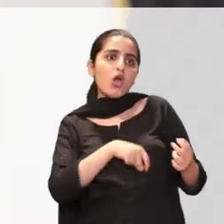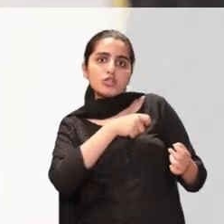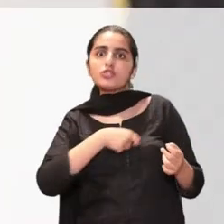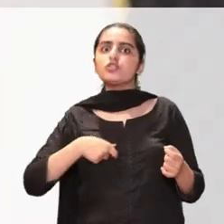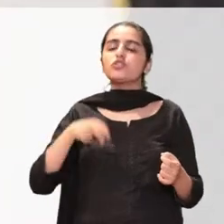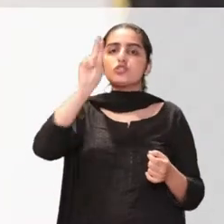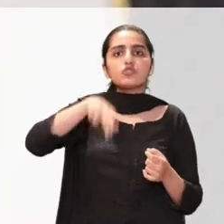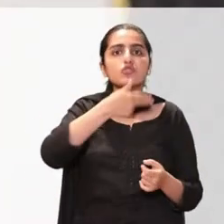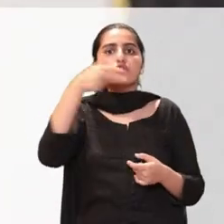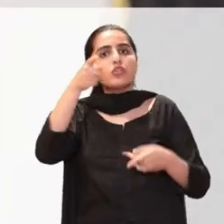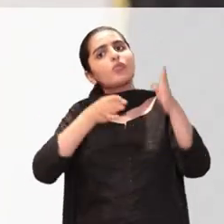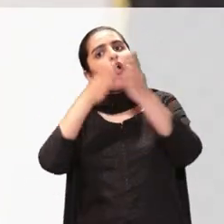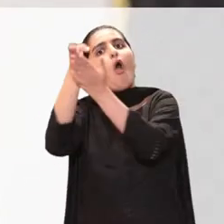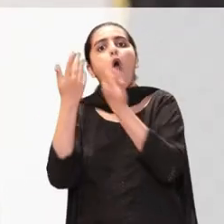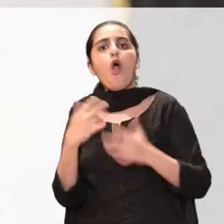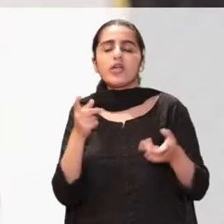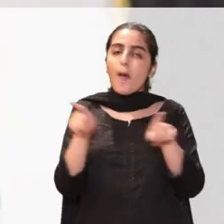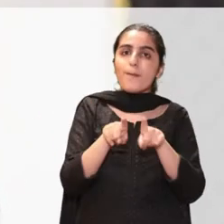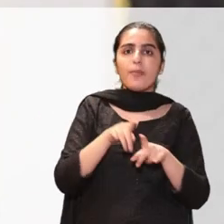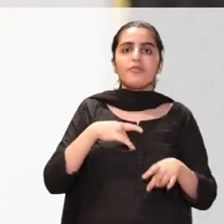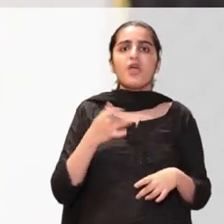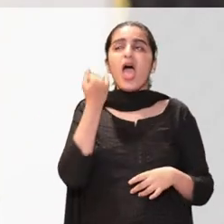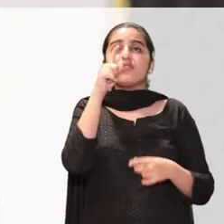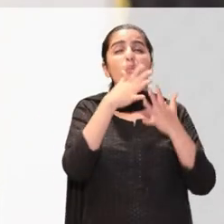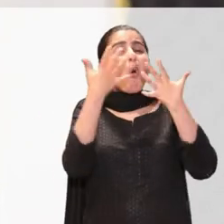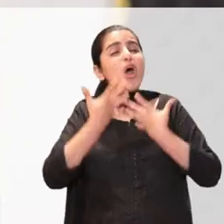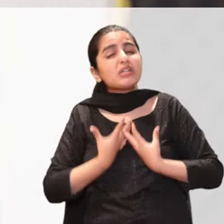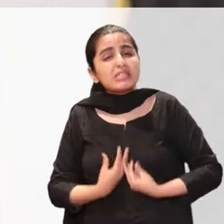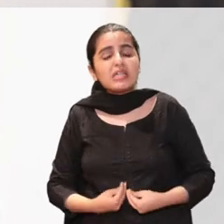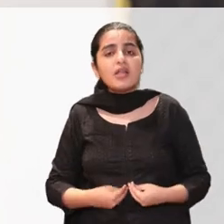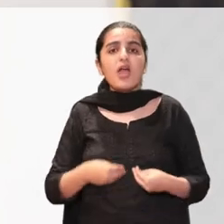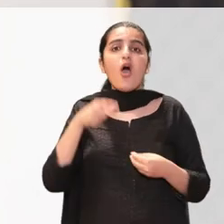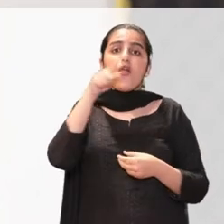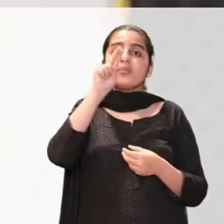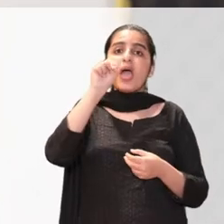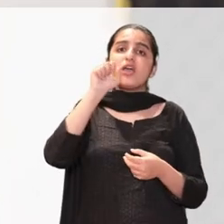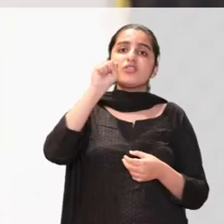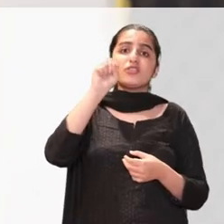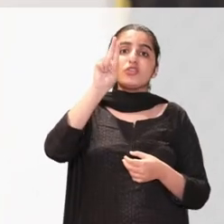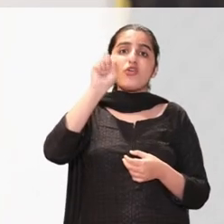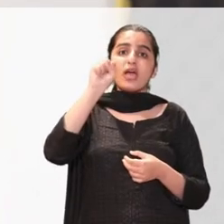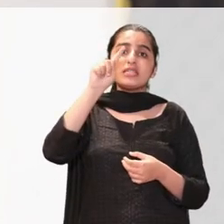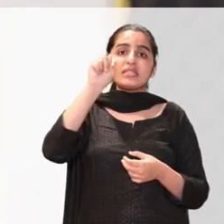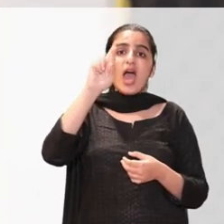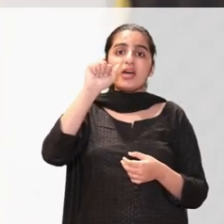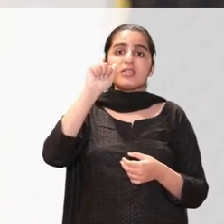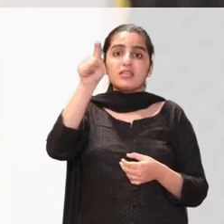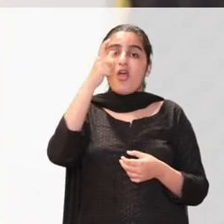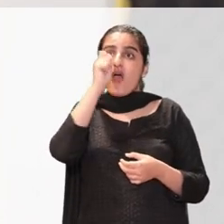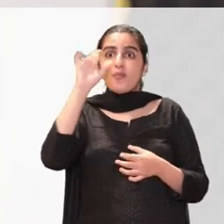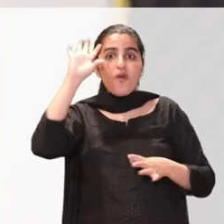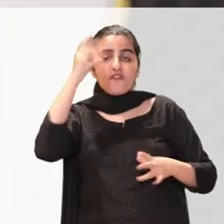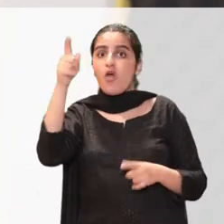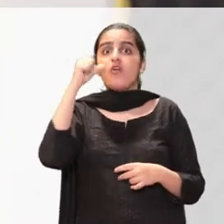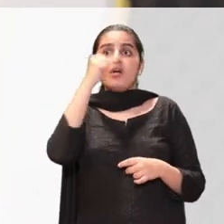क्योंकि उसमें यह क्या आपने खुद को मजबूर कर देते हैं फास्ट म्यूजिक गाना